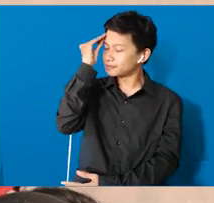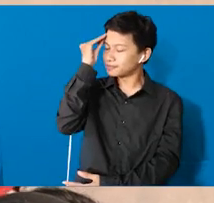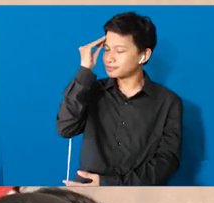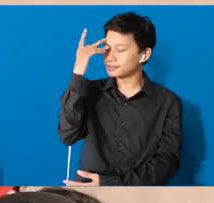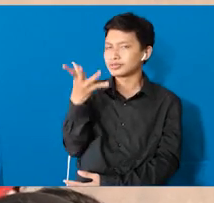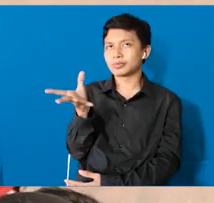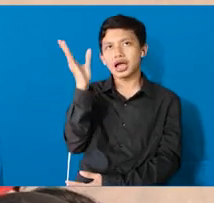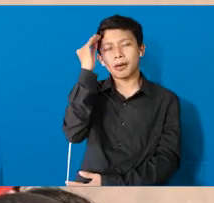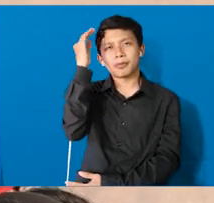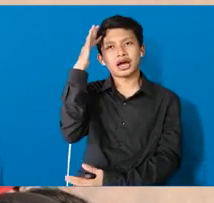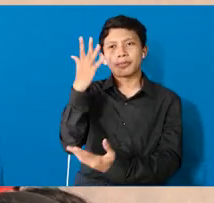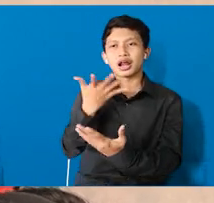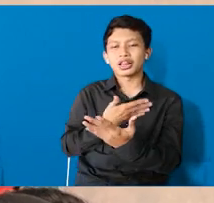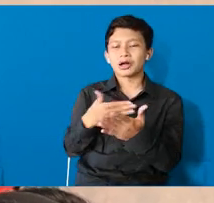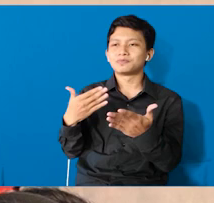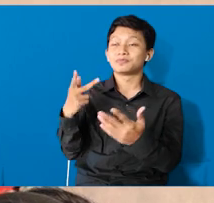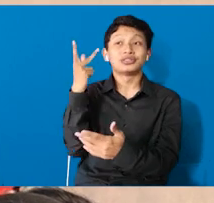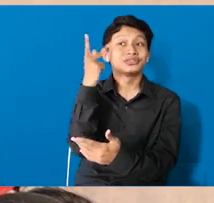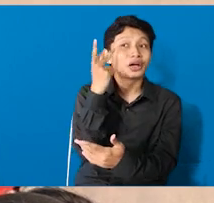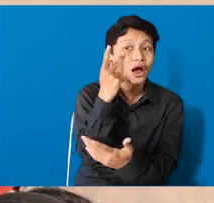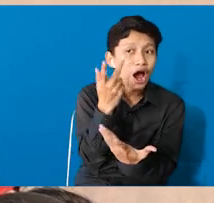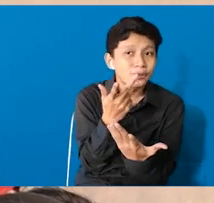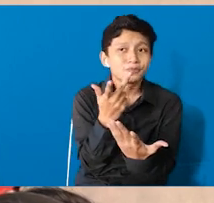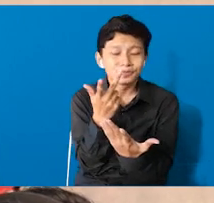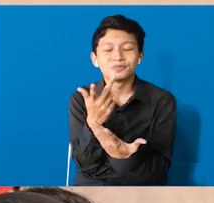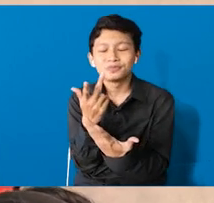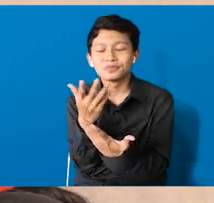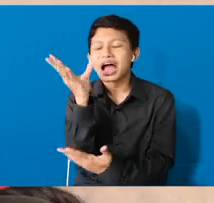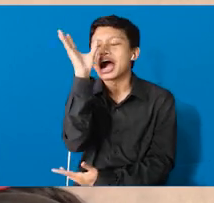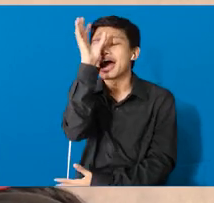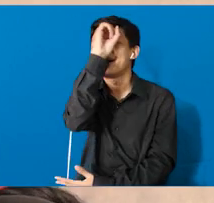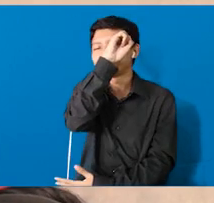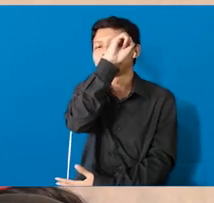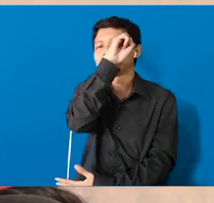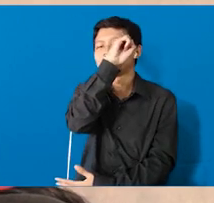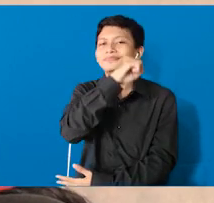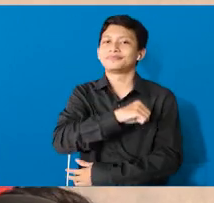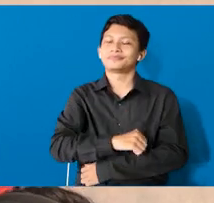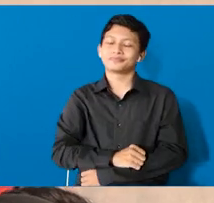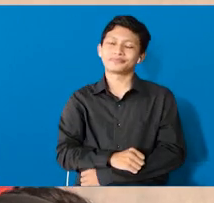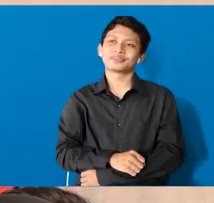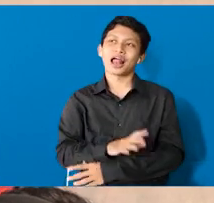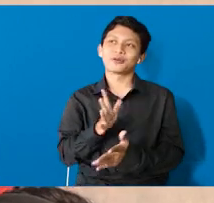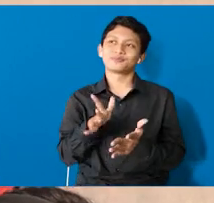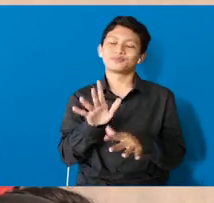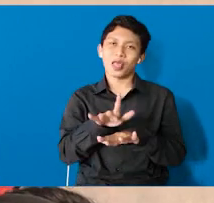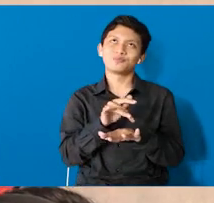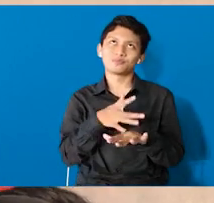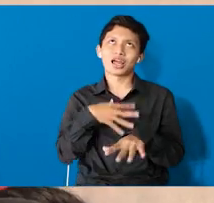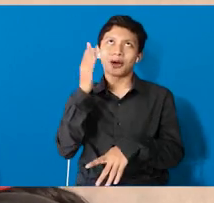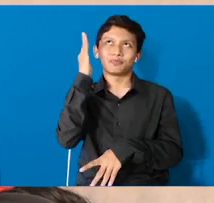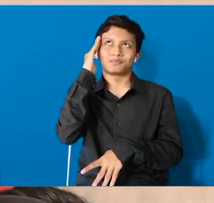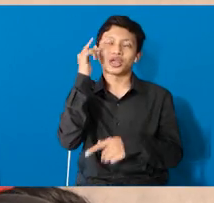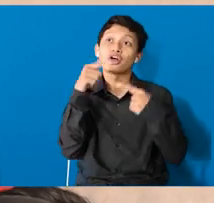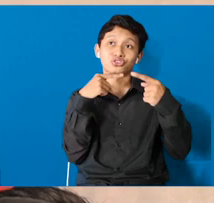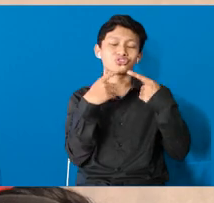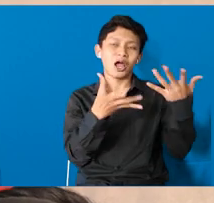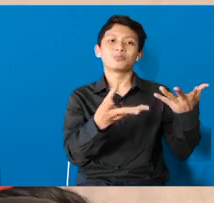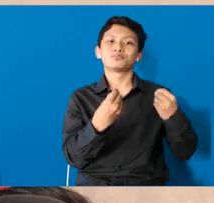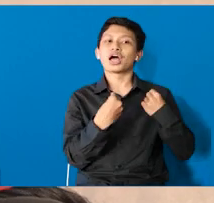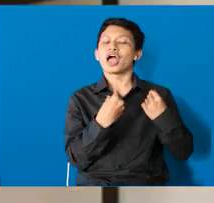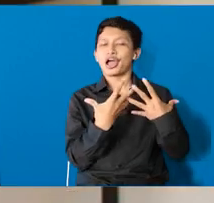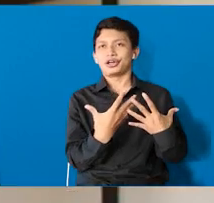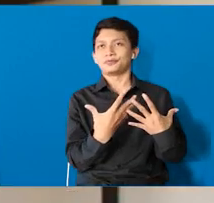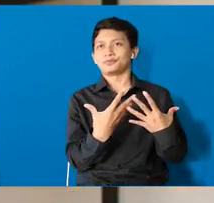bisa mengetahui bagaimana cara menanggulanginya dan mencegahnya. Begitu sebagian dari teman yang dirasakan